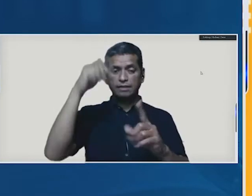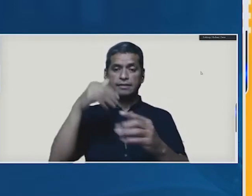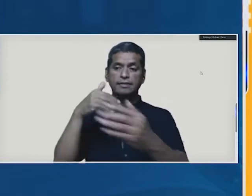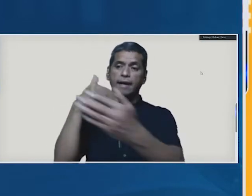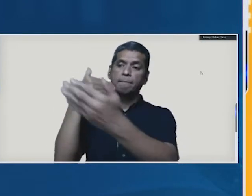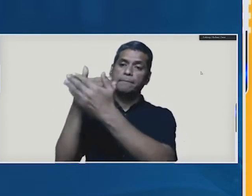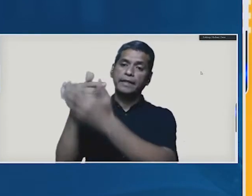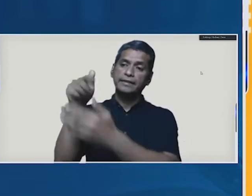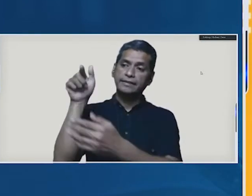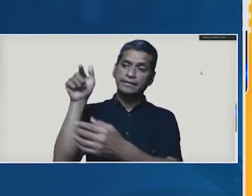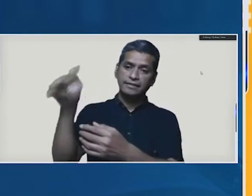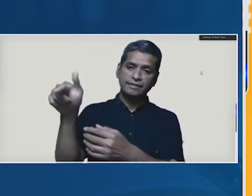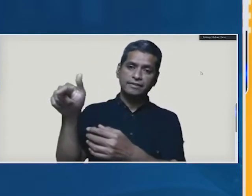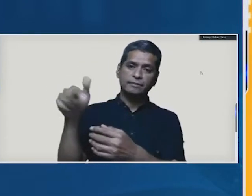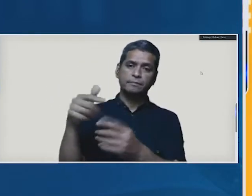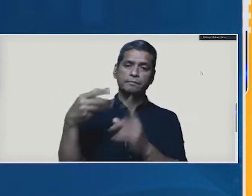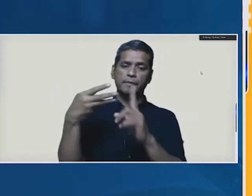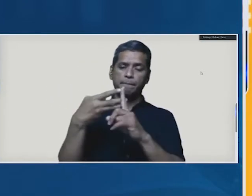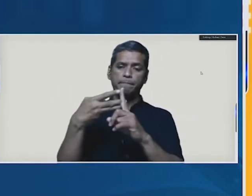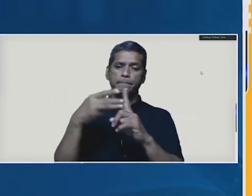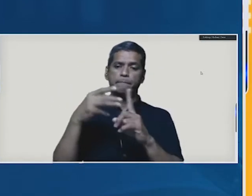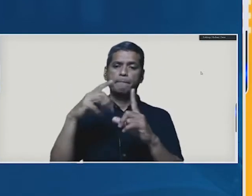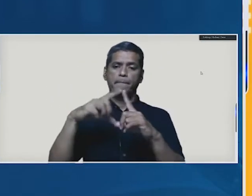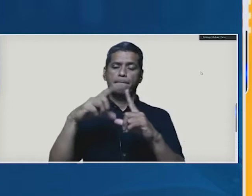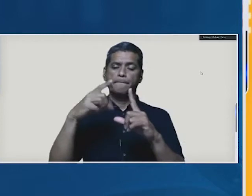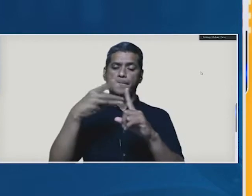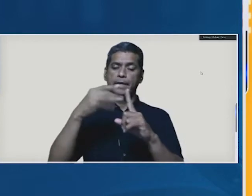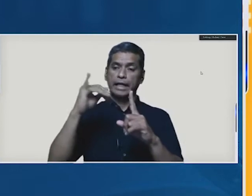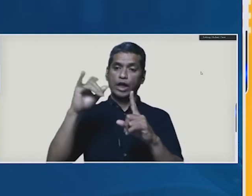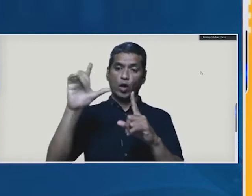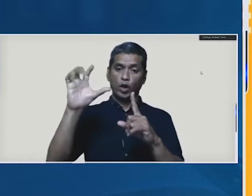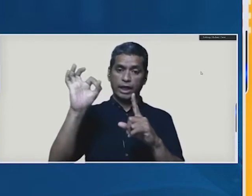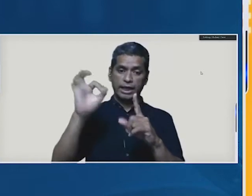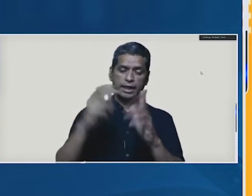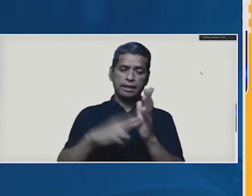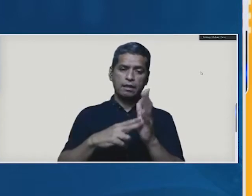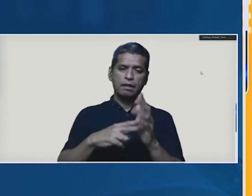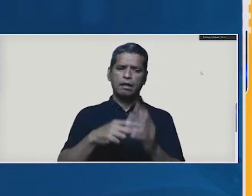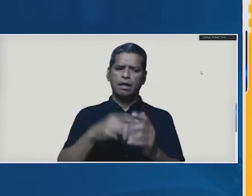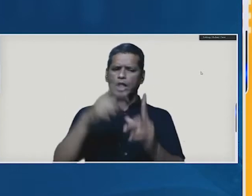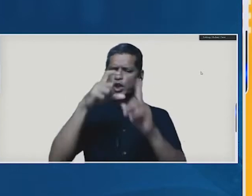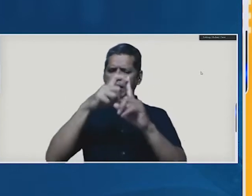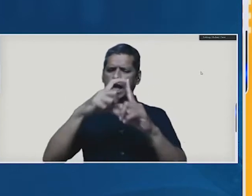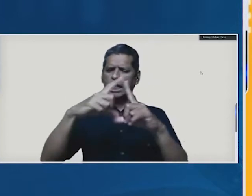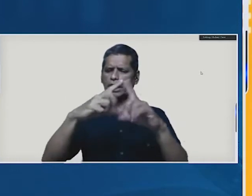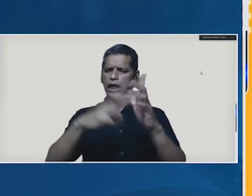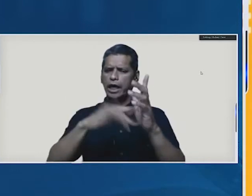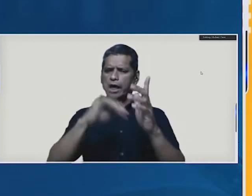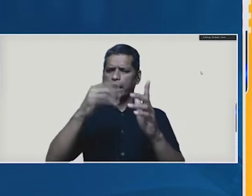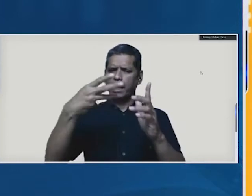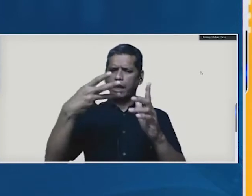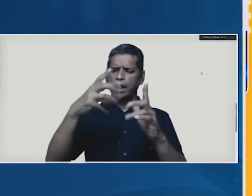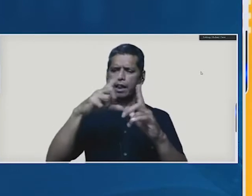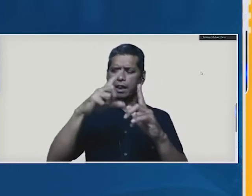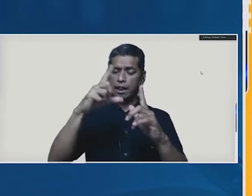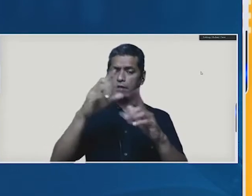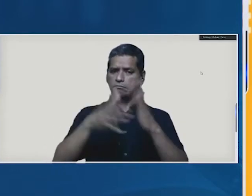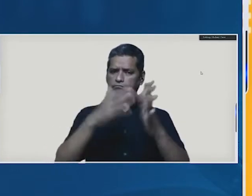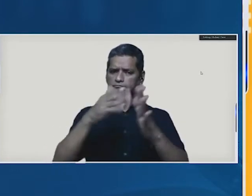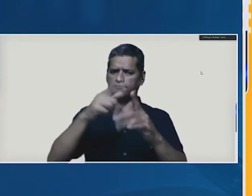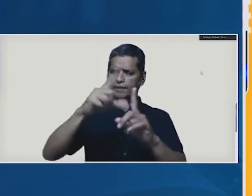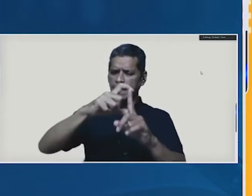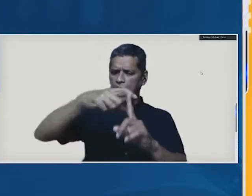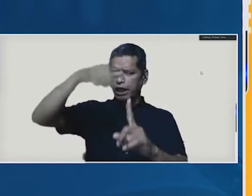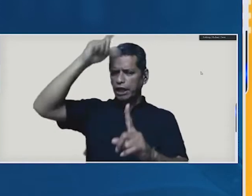Daniel tetap setia kepada Tuhan Walaupun dia punya kesempatan untuk hidup bebas sebagai